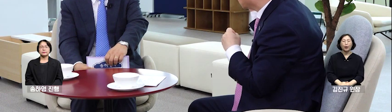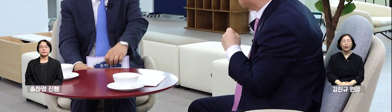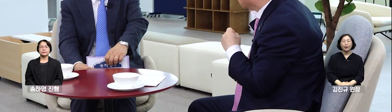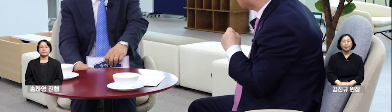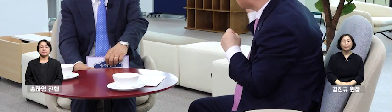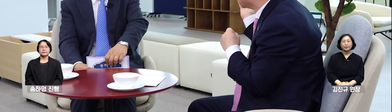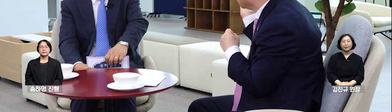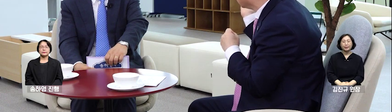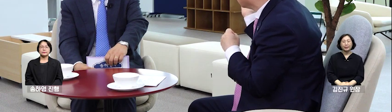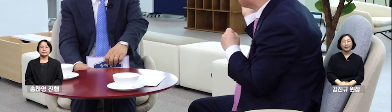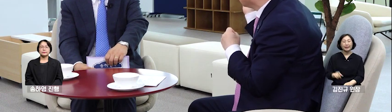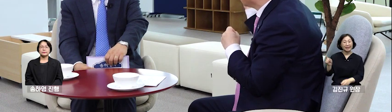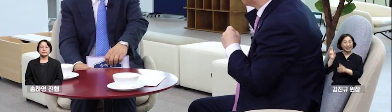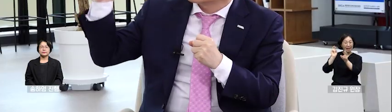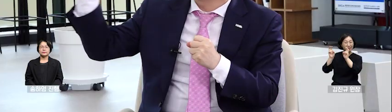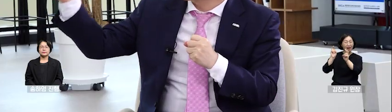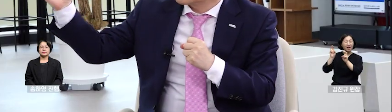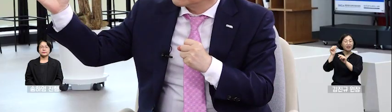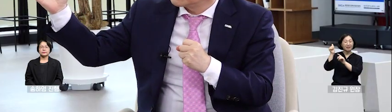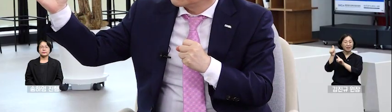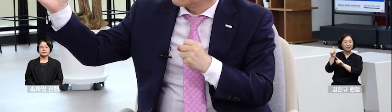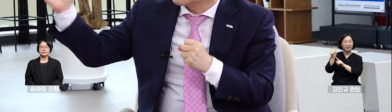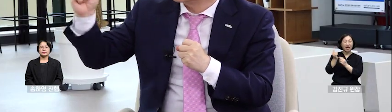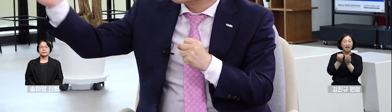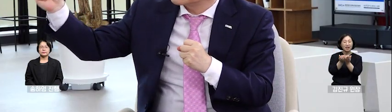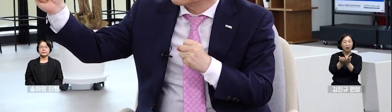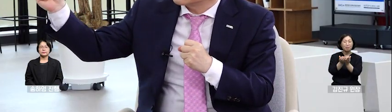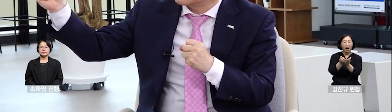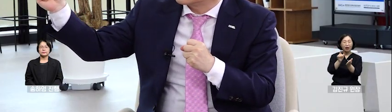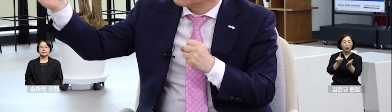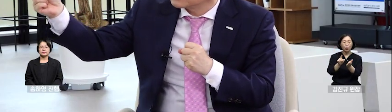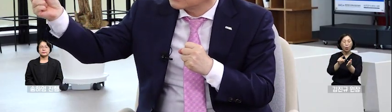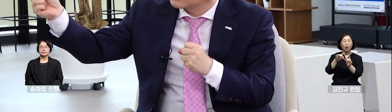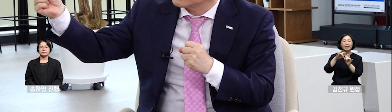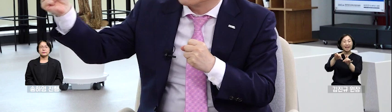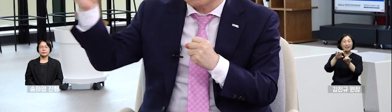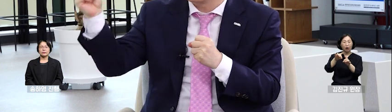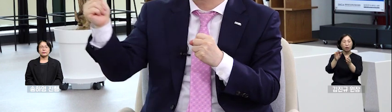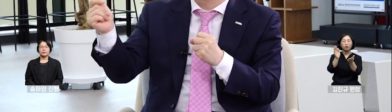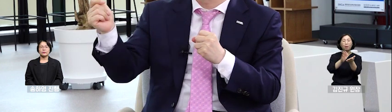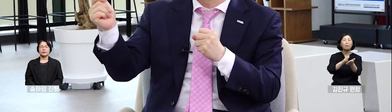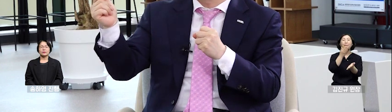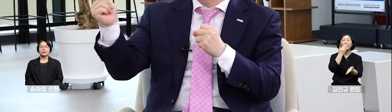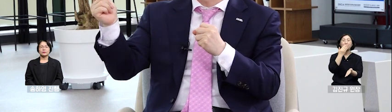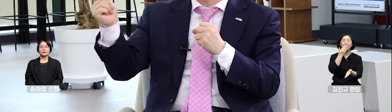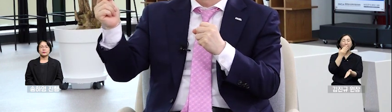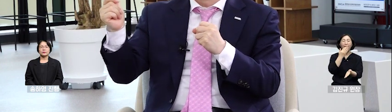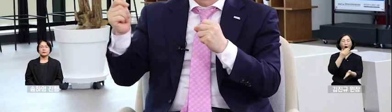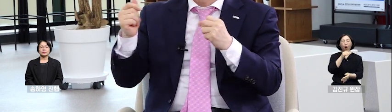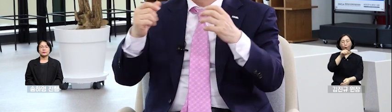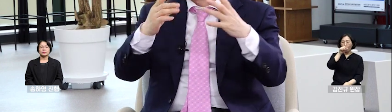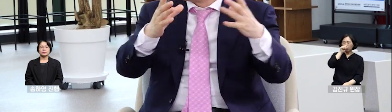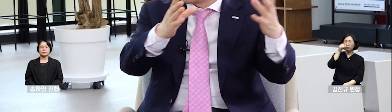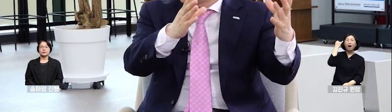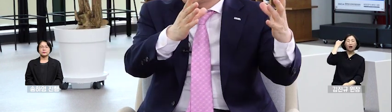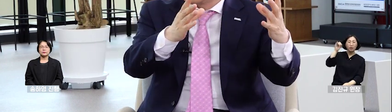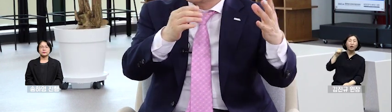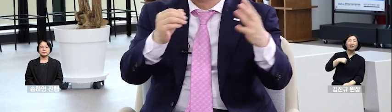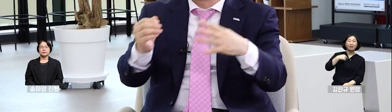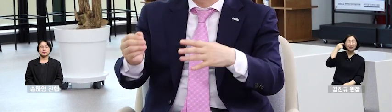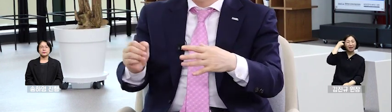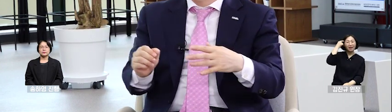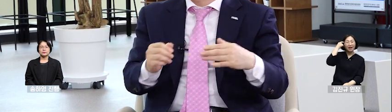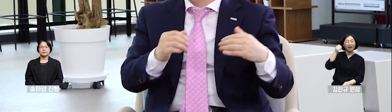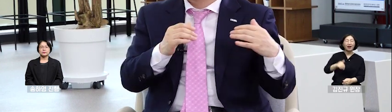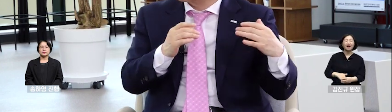그 사장님이 선박 에도 이걸 설치할 수 있다 부전 같아 있도록 좋은 아이디어다 해서 지금 그런 모델을 하고